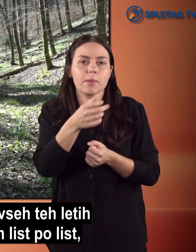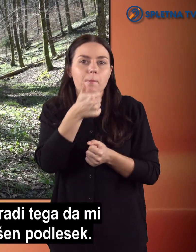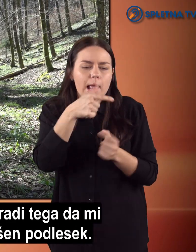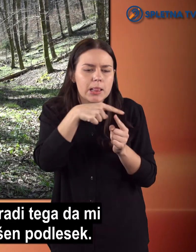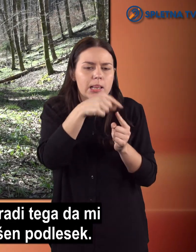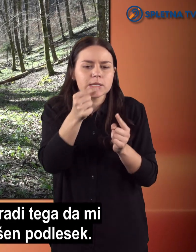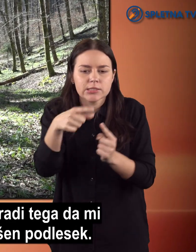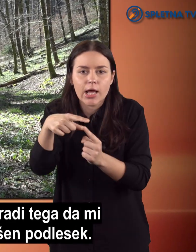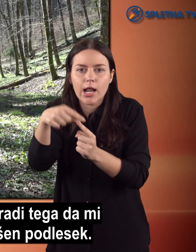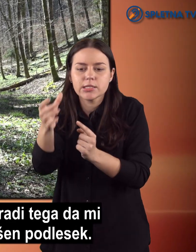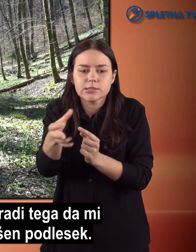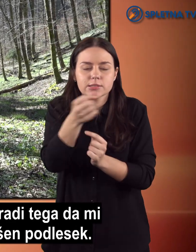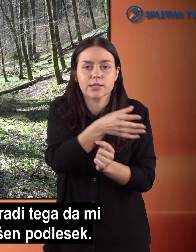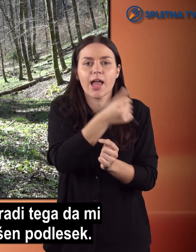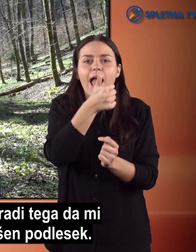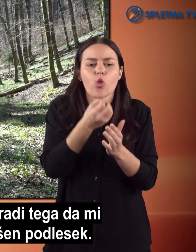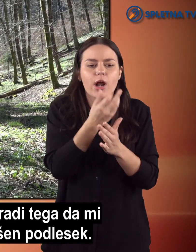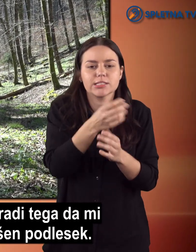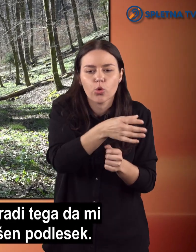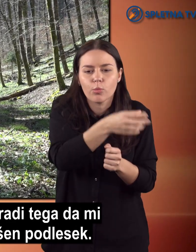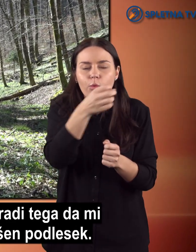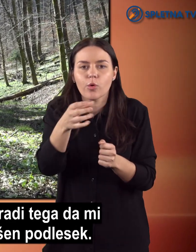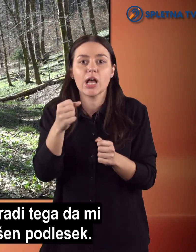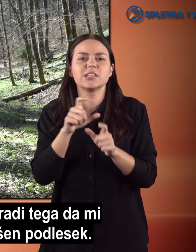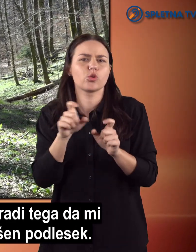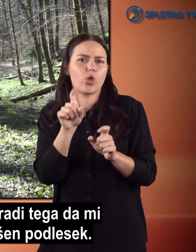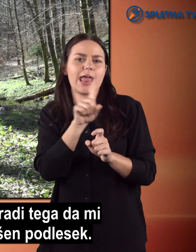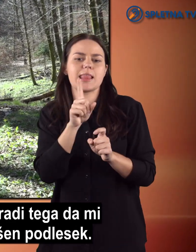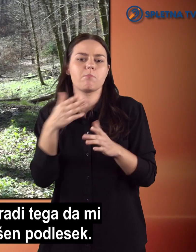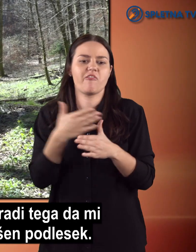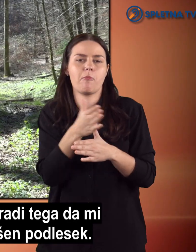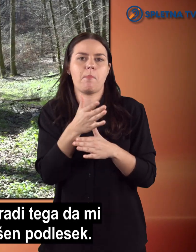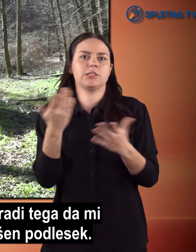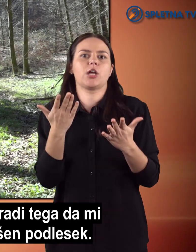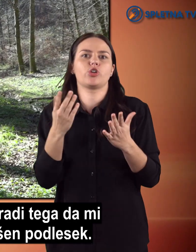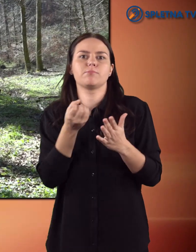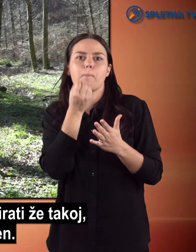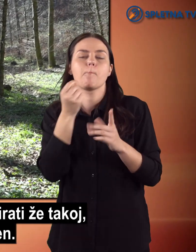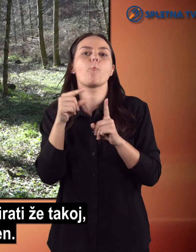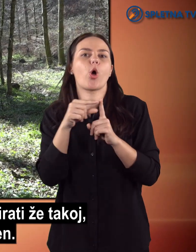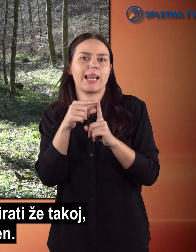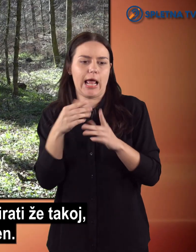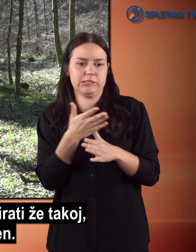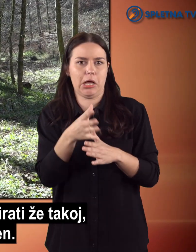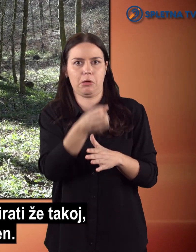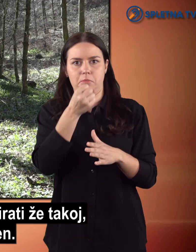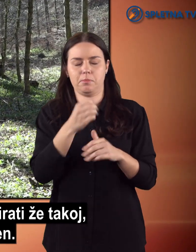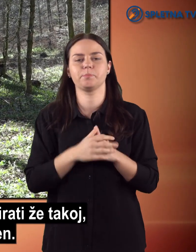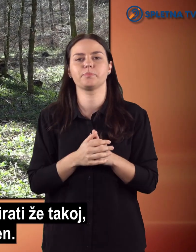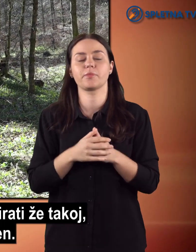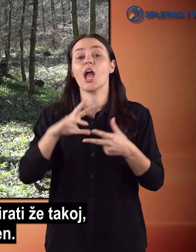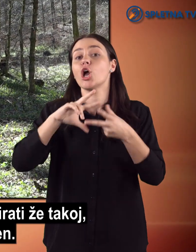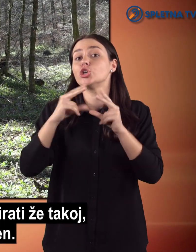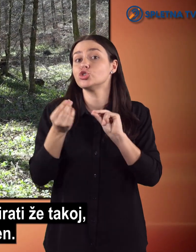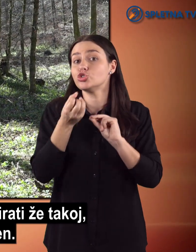list, eno rastlino po eno, zaradi tega, da mi ne bi vmes prišel kakšen podlesek. Čemaž